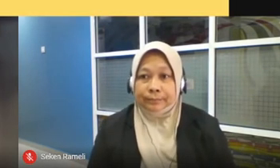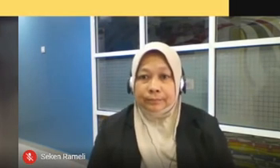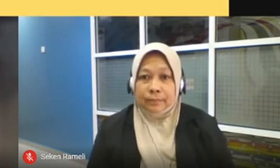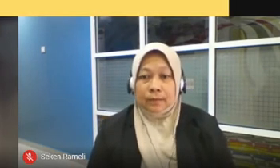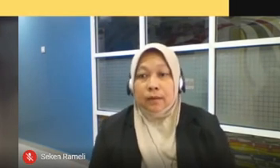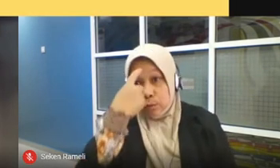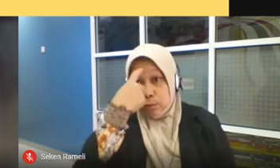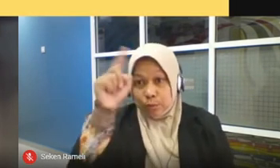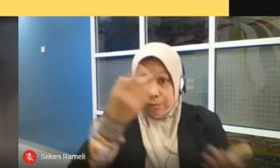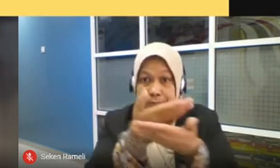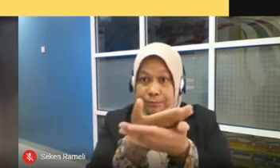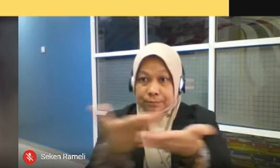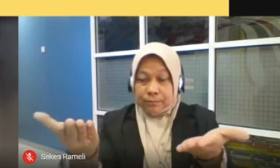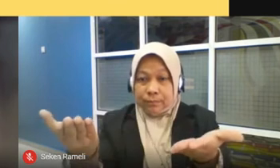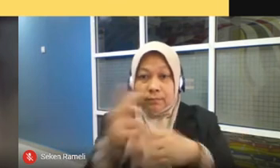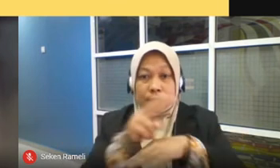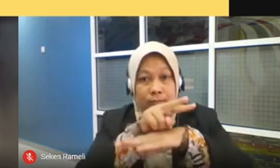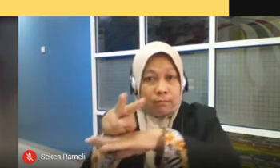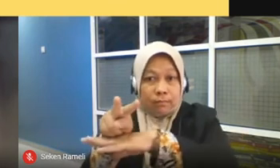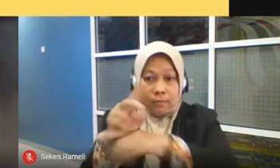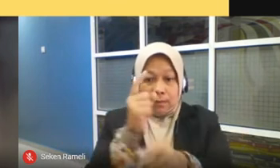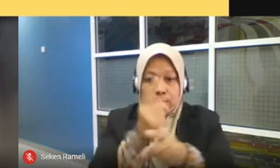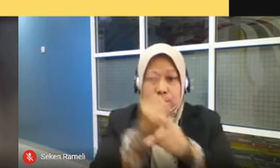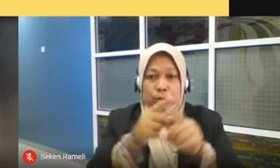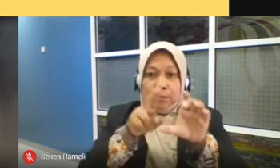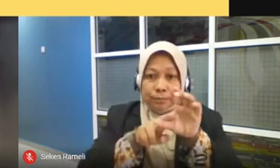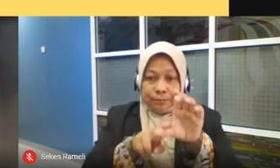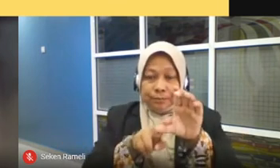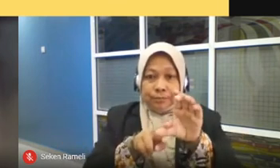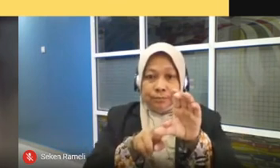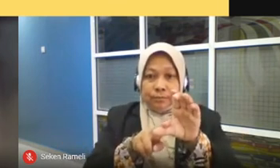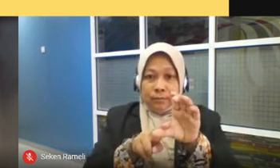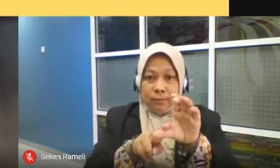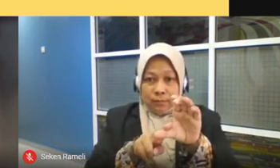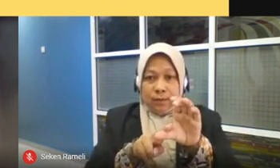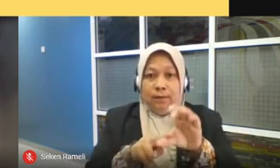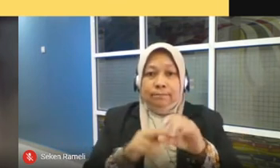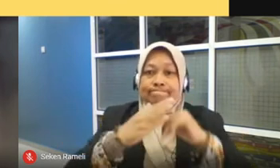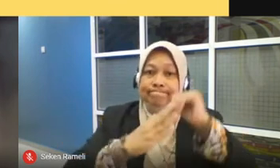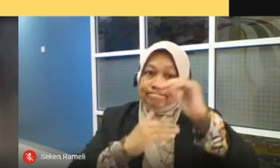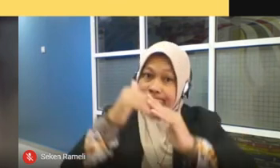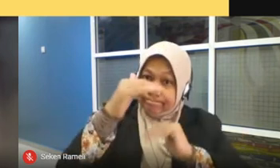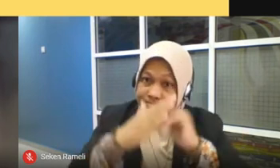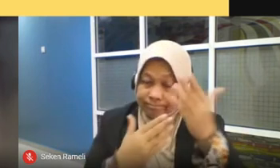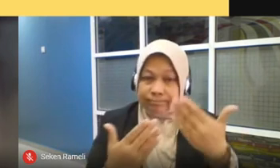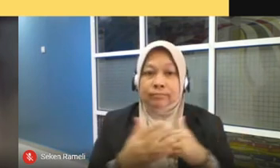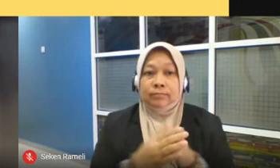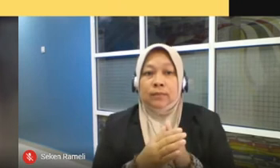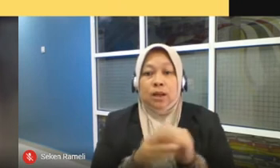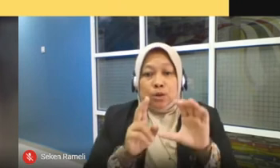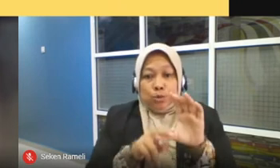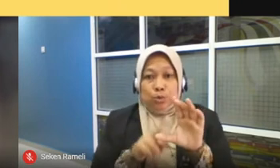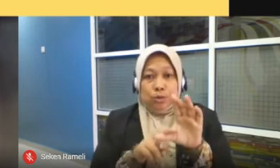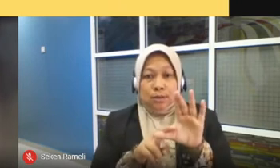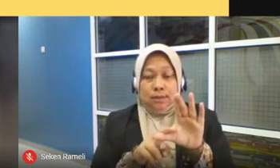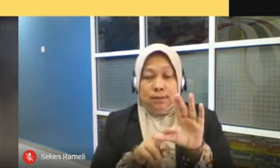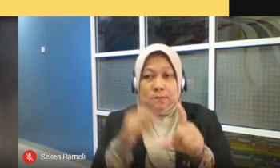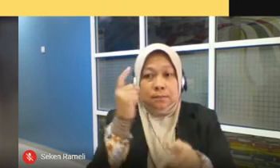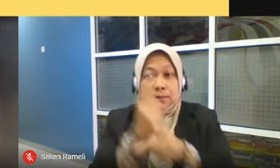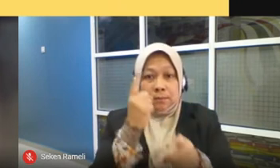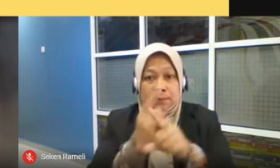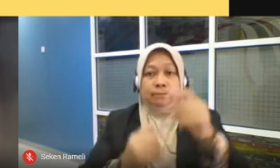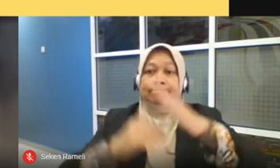Okay, untuk semua, sila pastikan posisi kedudukan anda dalam keadaan ergonomik dan kerusi atau tempat duduk anda dalam